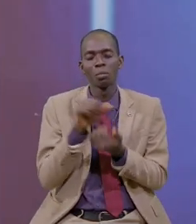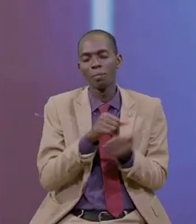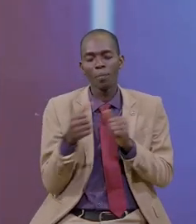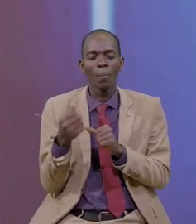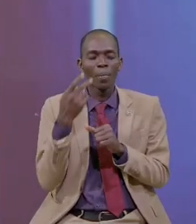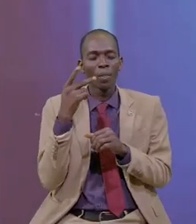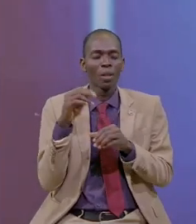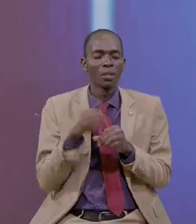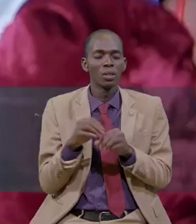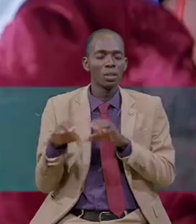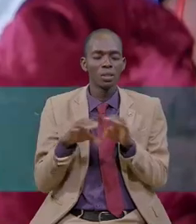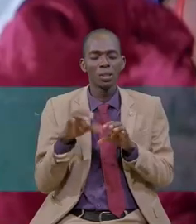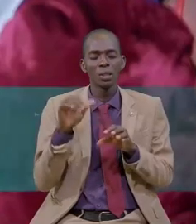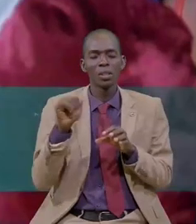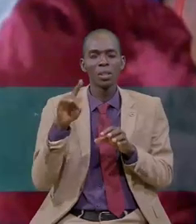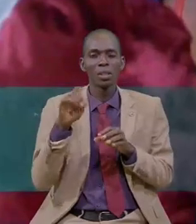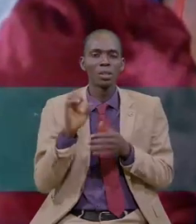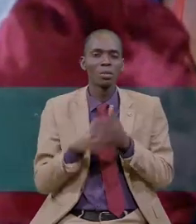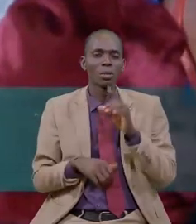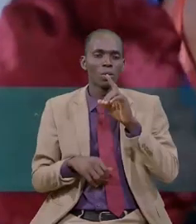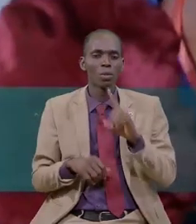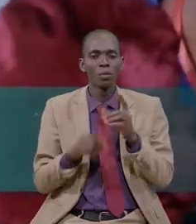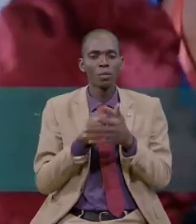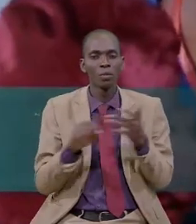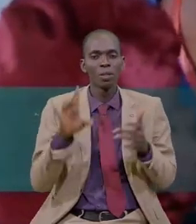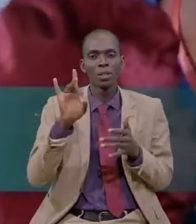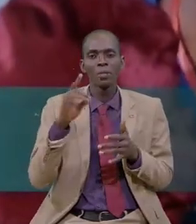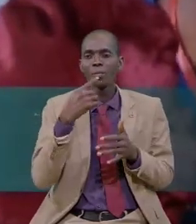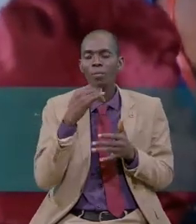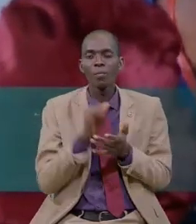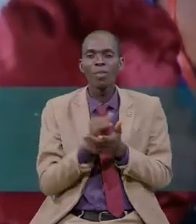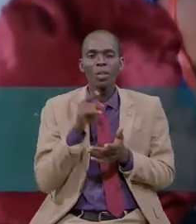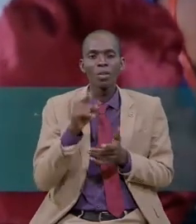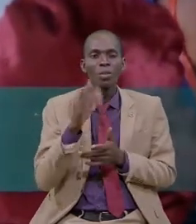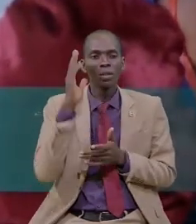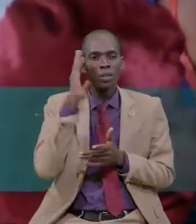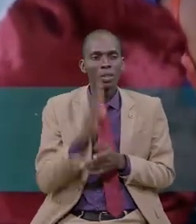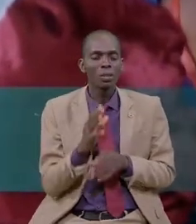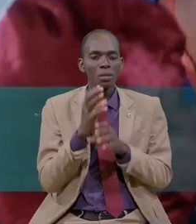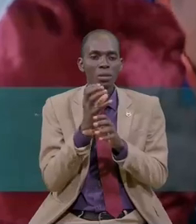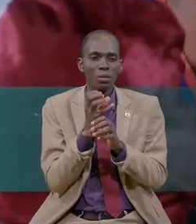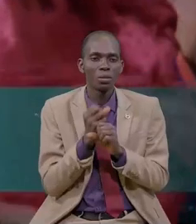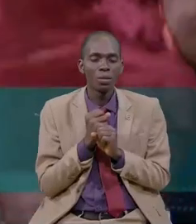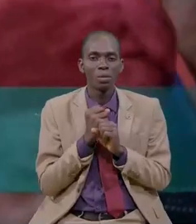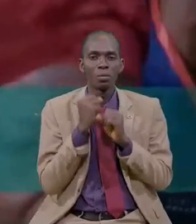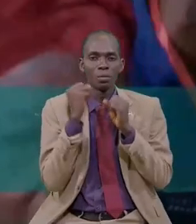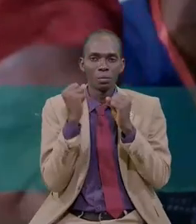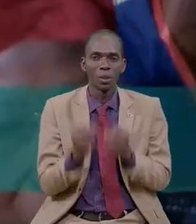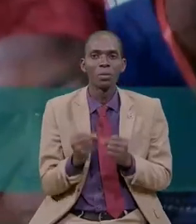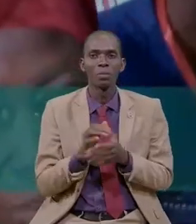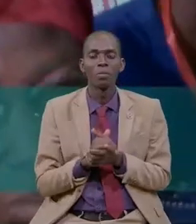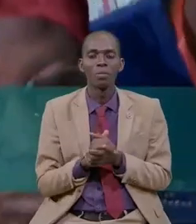Mais vous recevrez une puissance. Ça, c'est authentique. Vous recevrez une